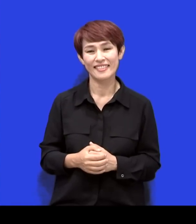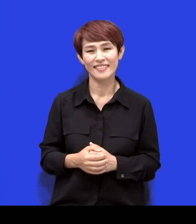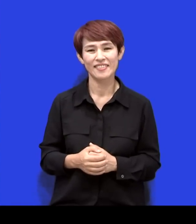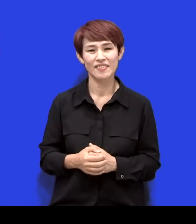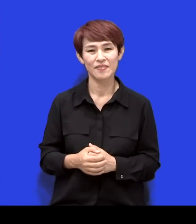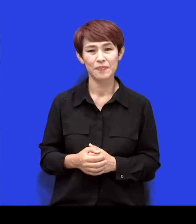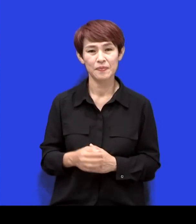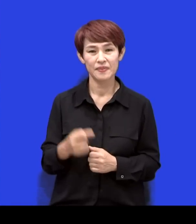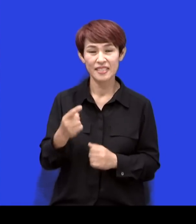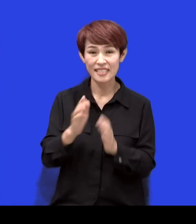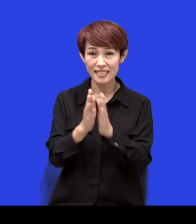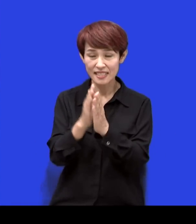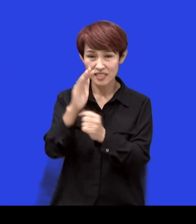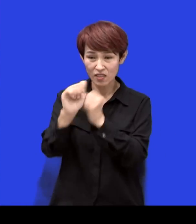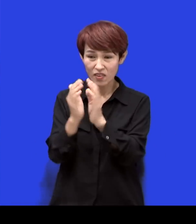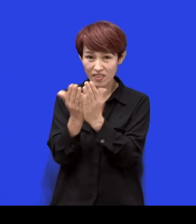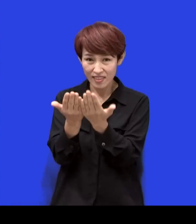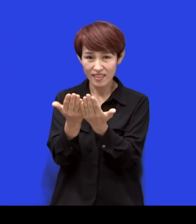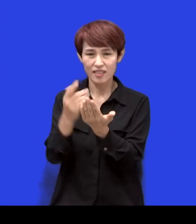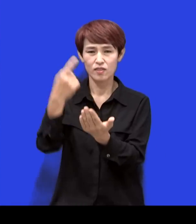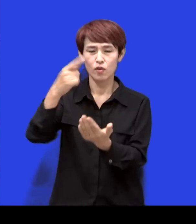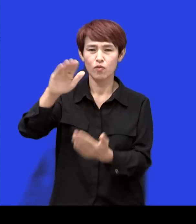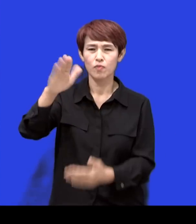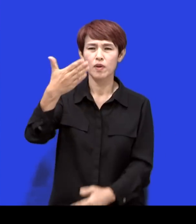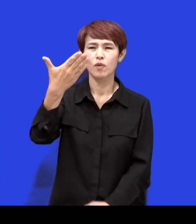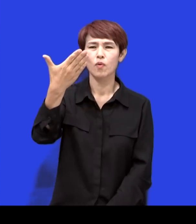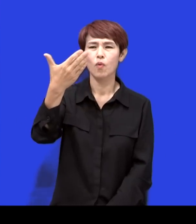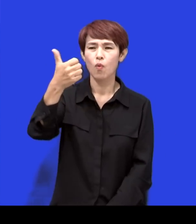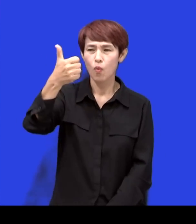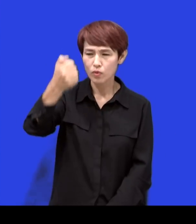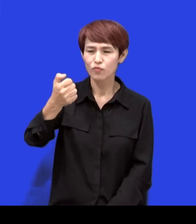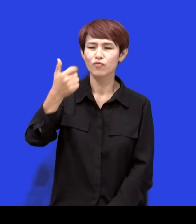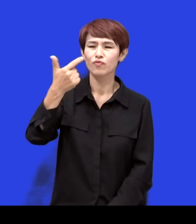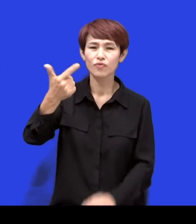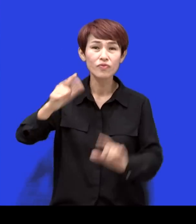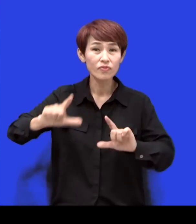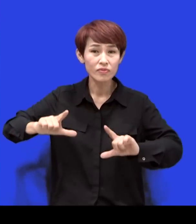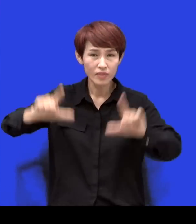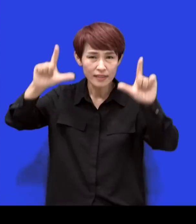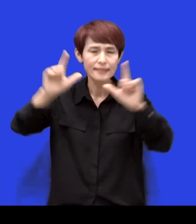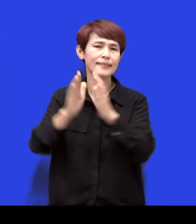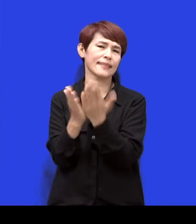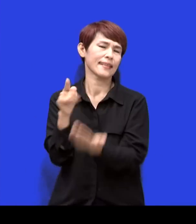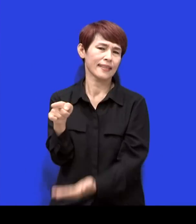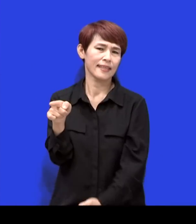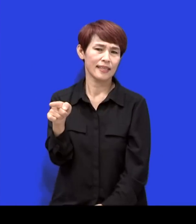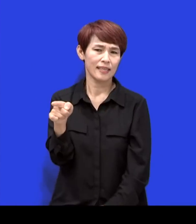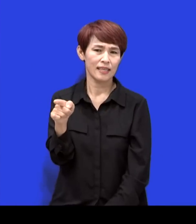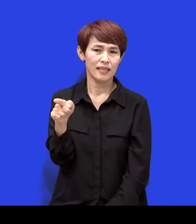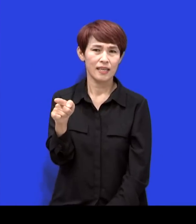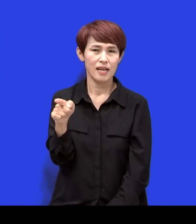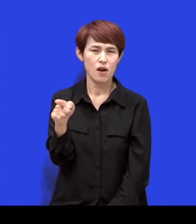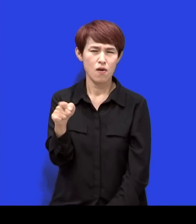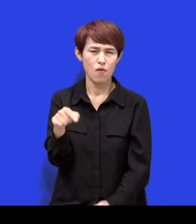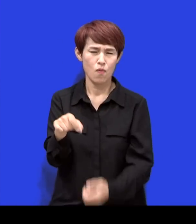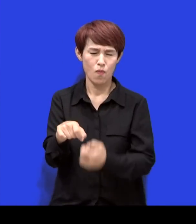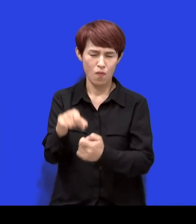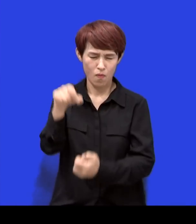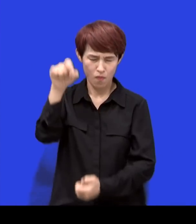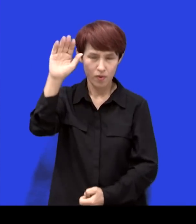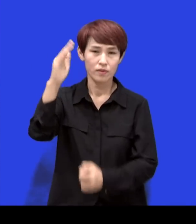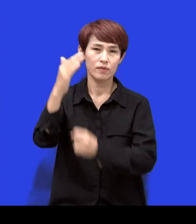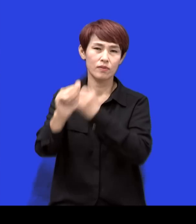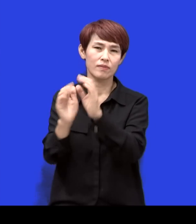봐서 1956년에 나온 성경을 이렇게 와. 정말 여기 성경 이 인쇄가 다 지워질 정도로